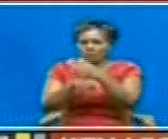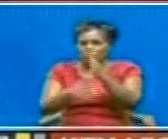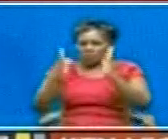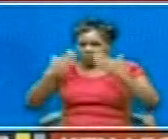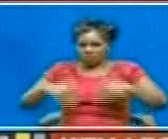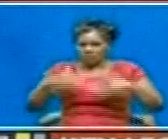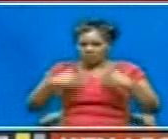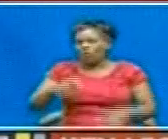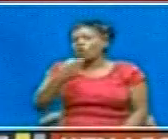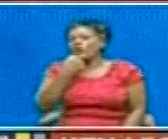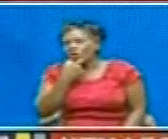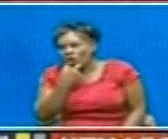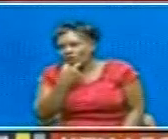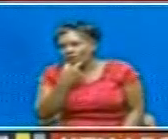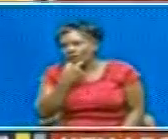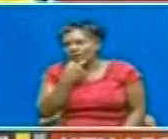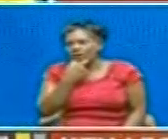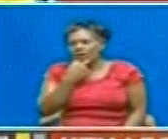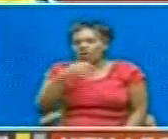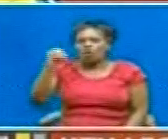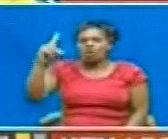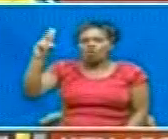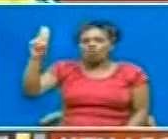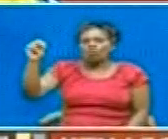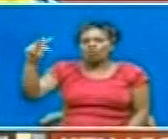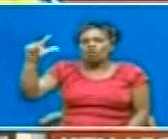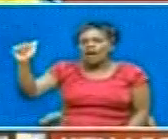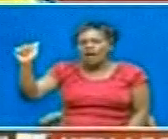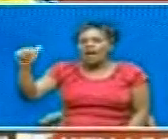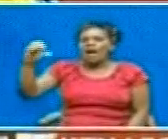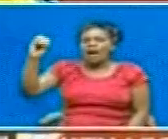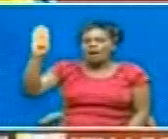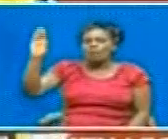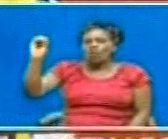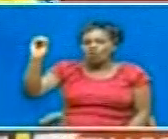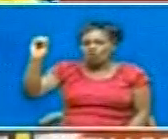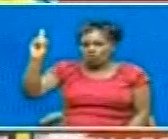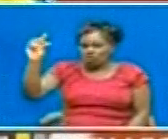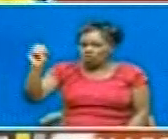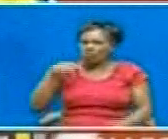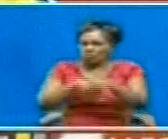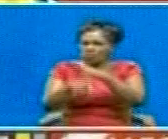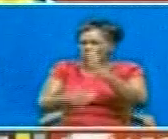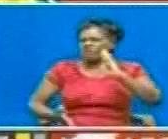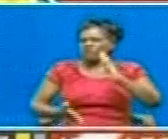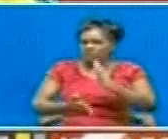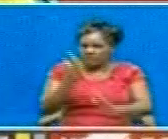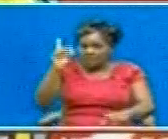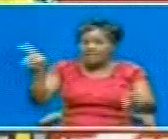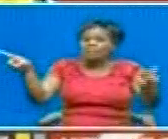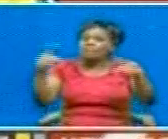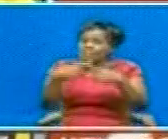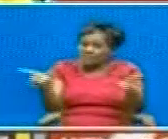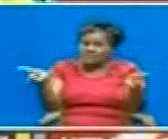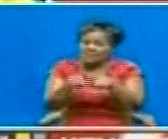ya Gor Mahia, Ngama, Ulunga, Abondo, walikuwa wanashambulia kwa mwendo wa kasi sana. Ukiangalia pia upande huo